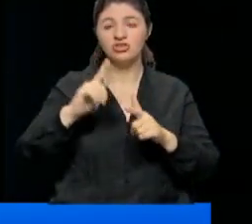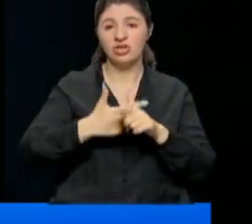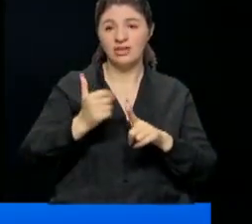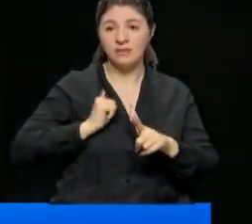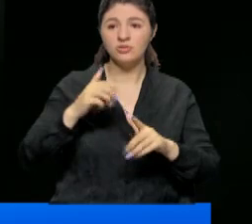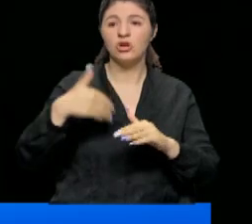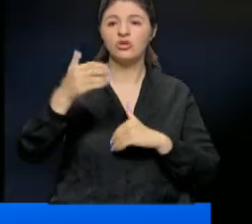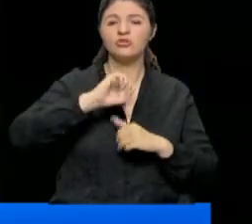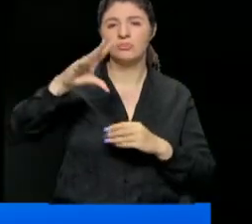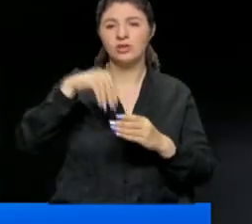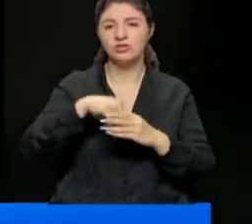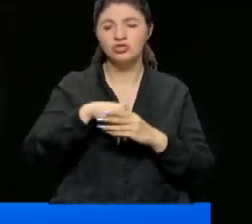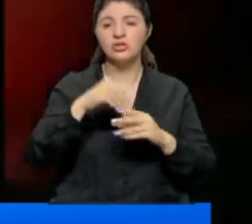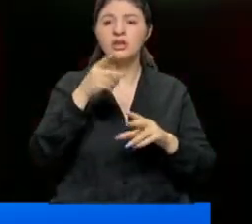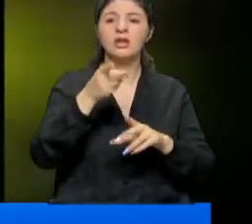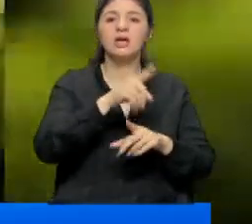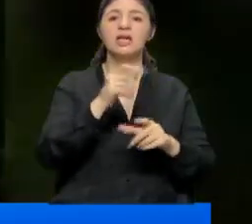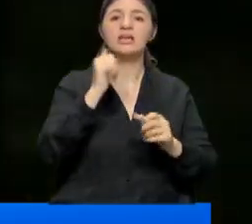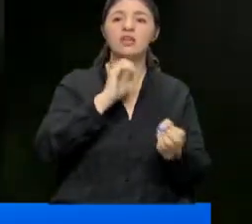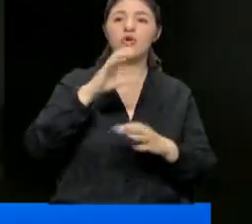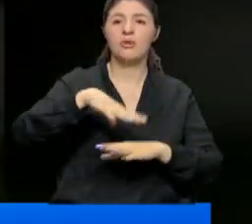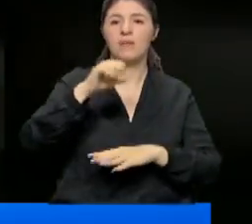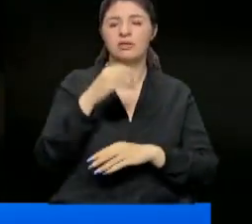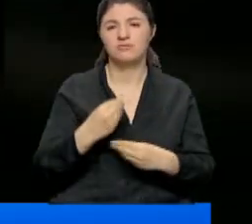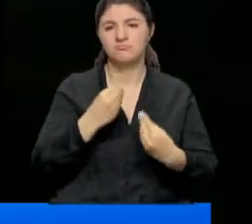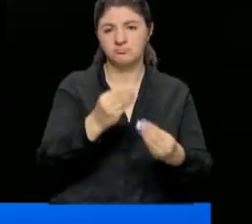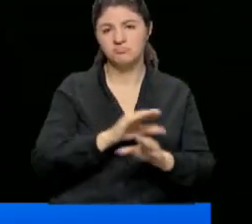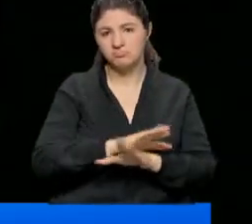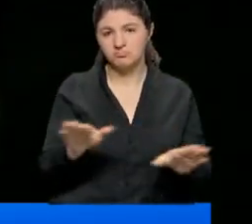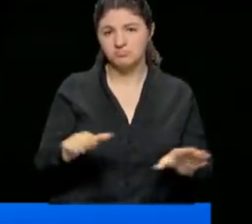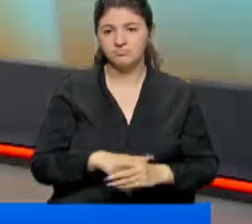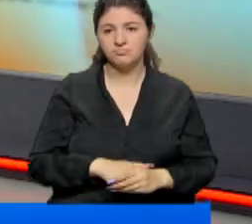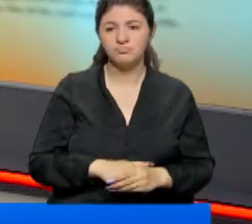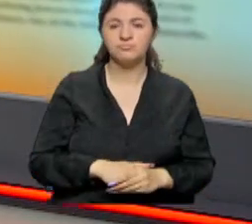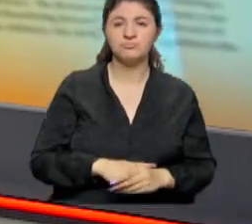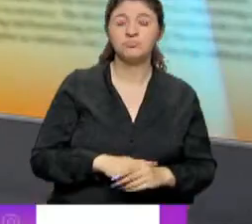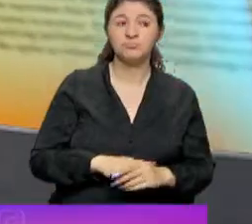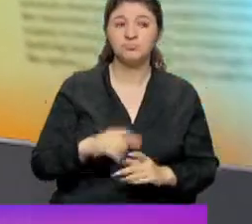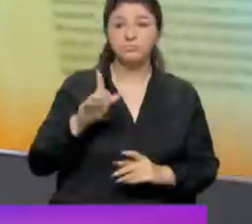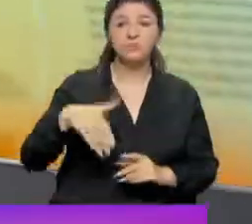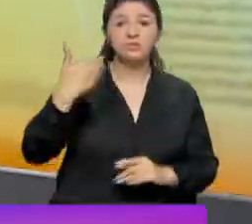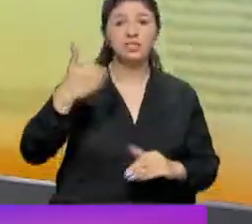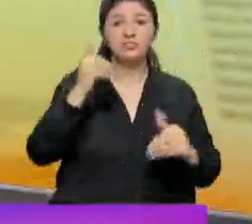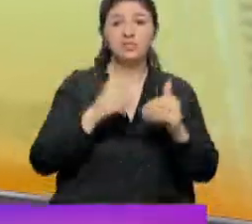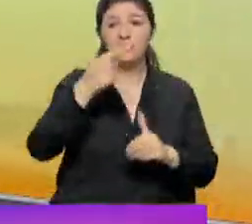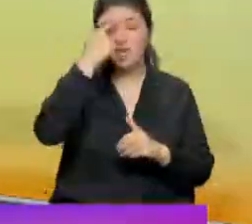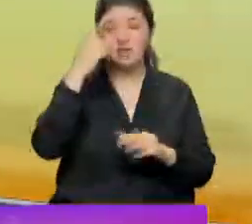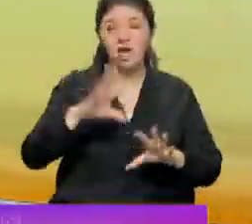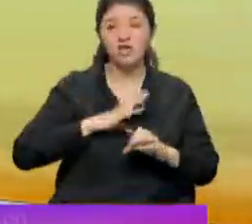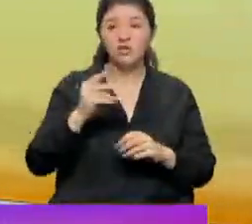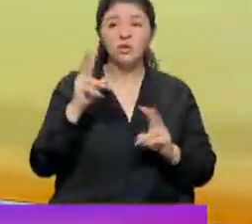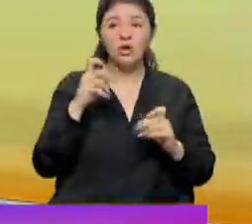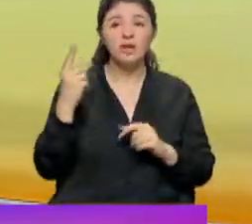ardından sınır dışı edilmek üzere Ayvacık geri gönderme merkezine teslim edildi bir sonraki seçimin kaderini